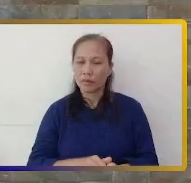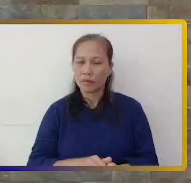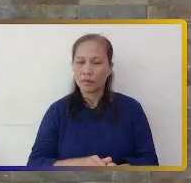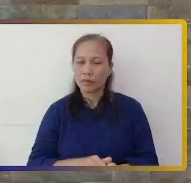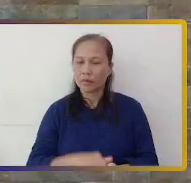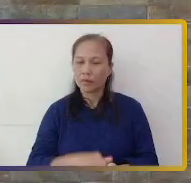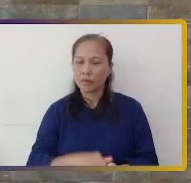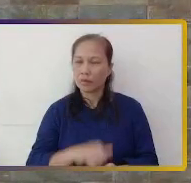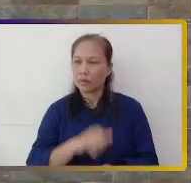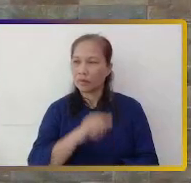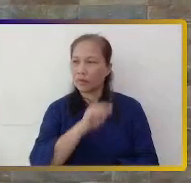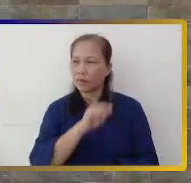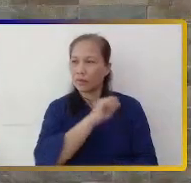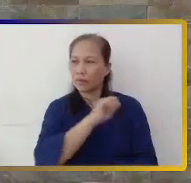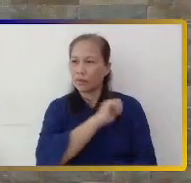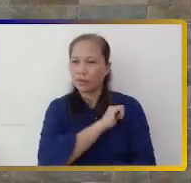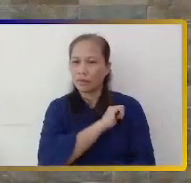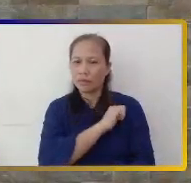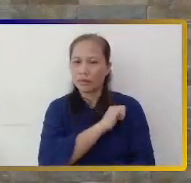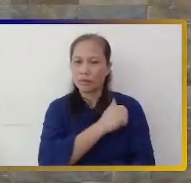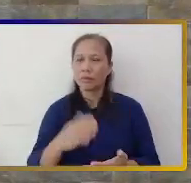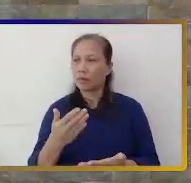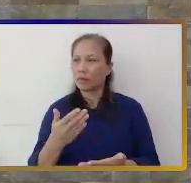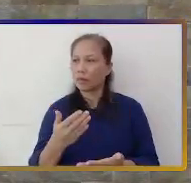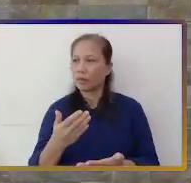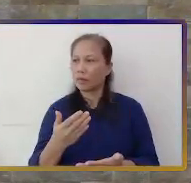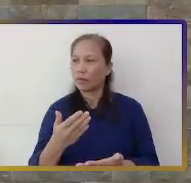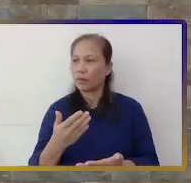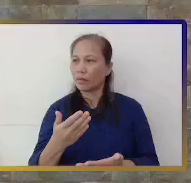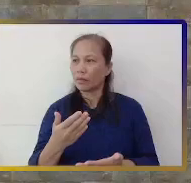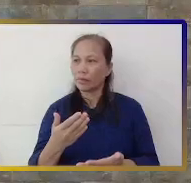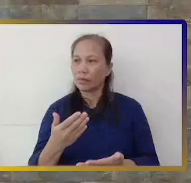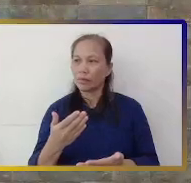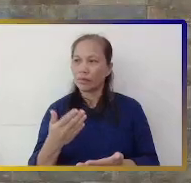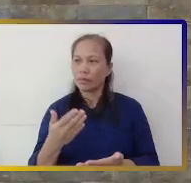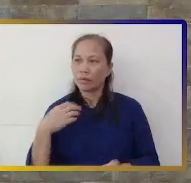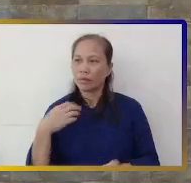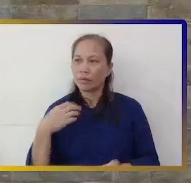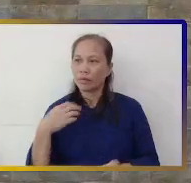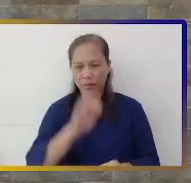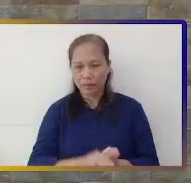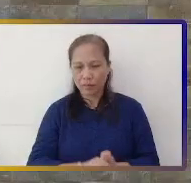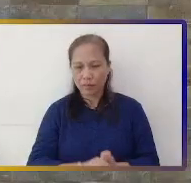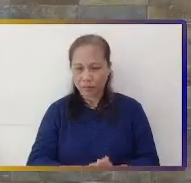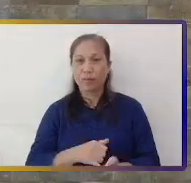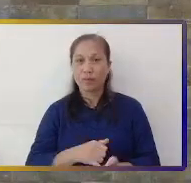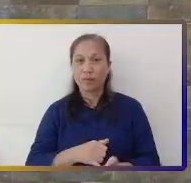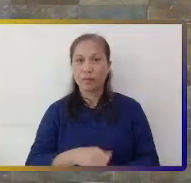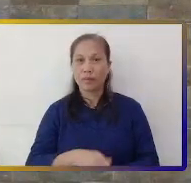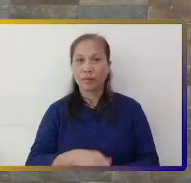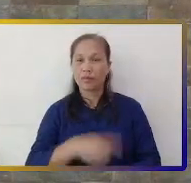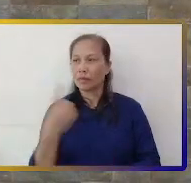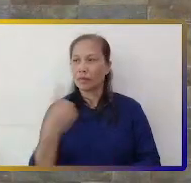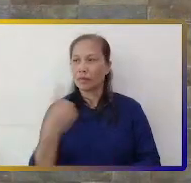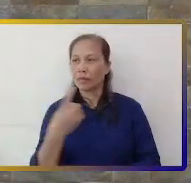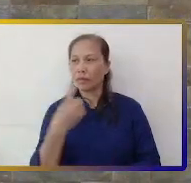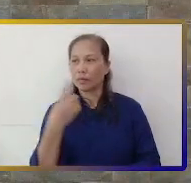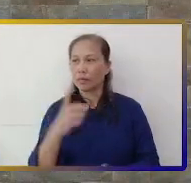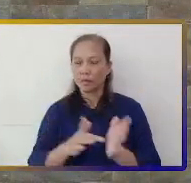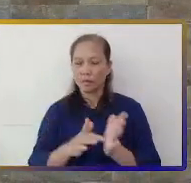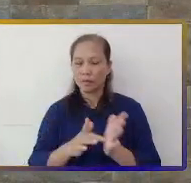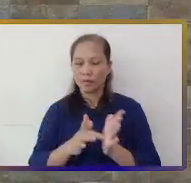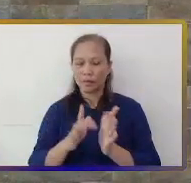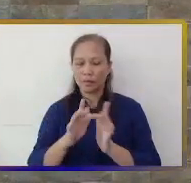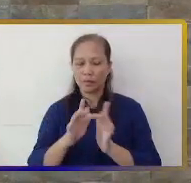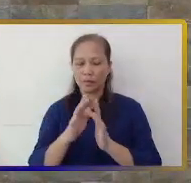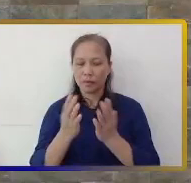new testament church is what the scripture you see andidito po ito yung ating authority mga kapatid kaya ko po yan